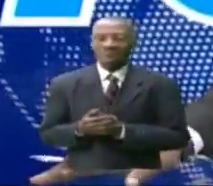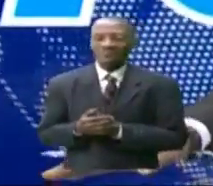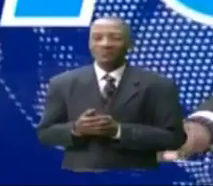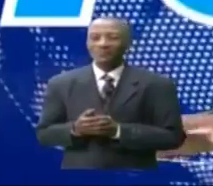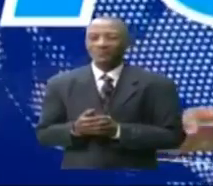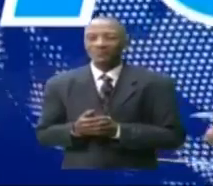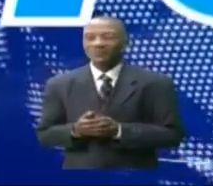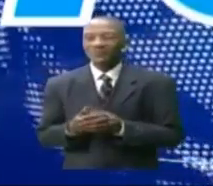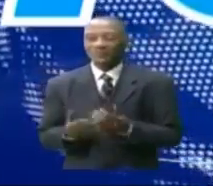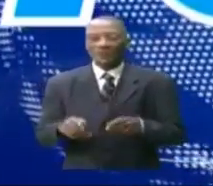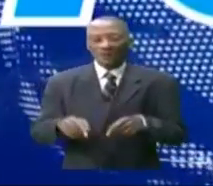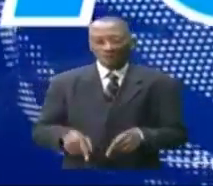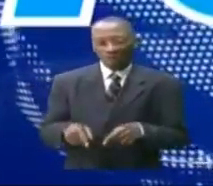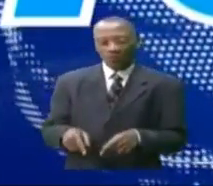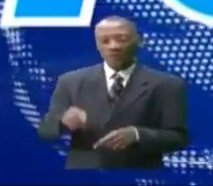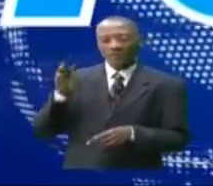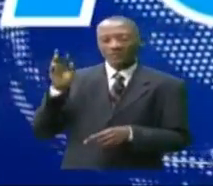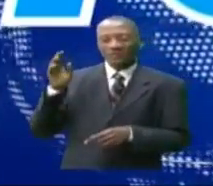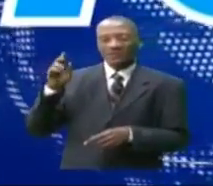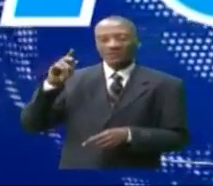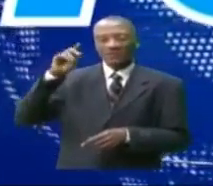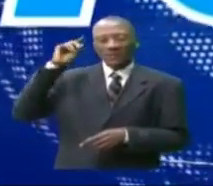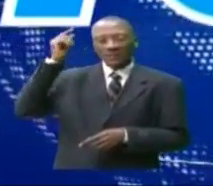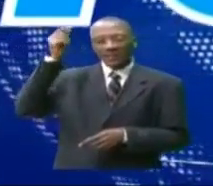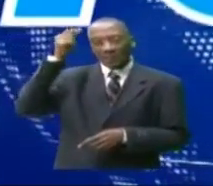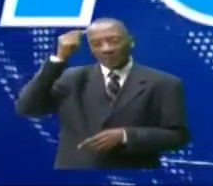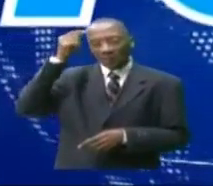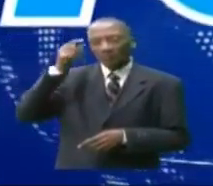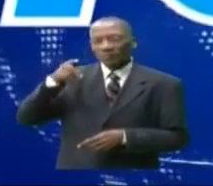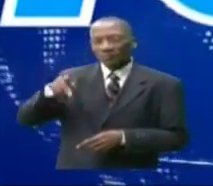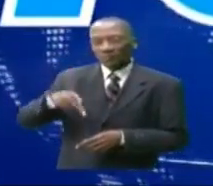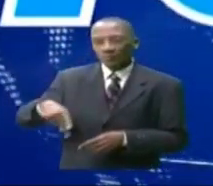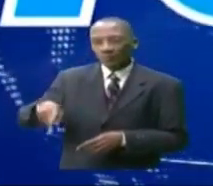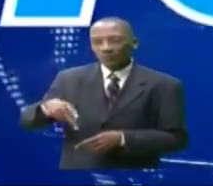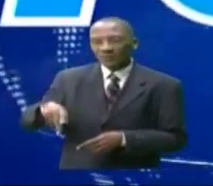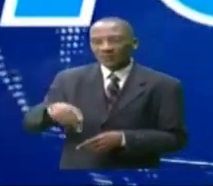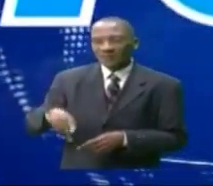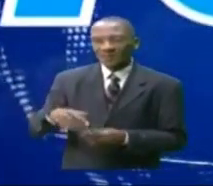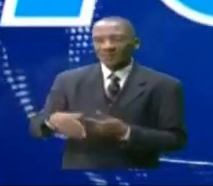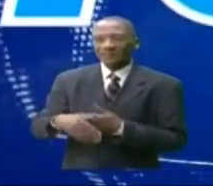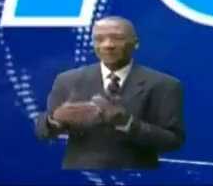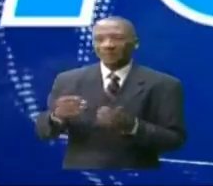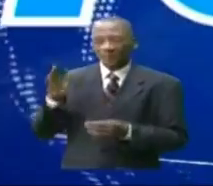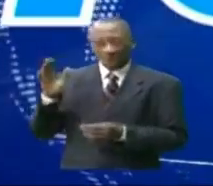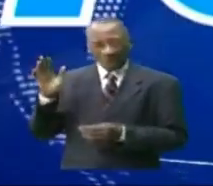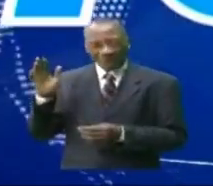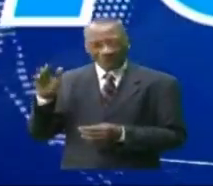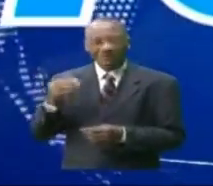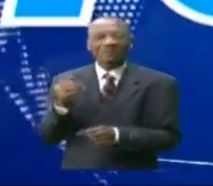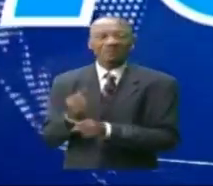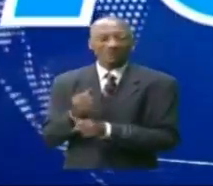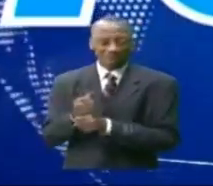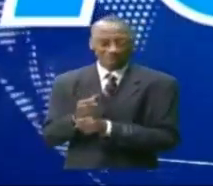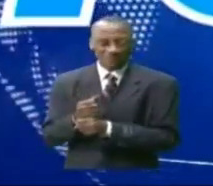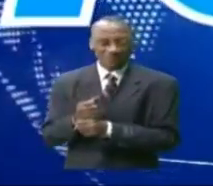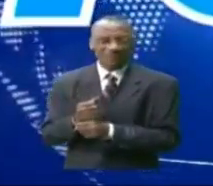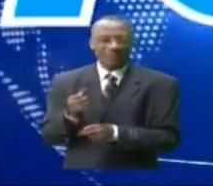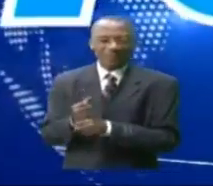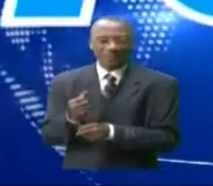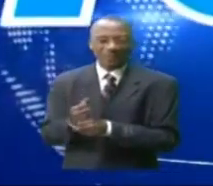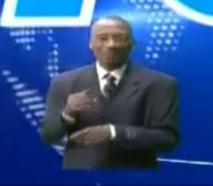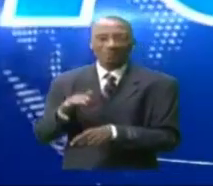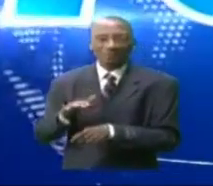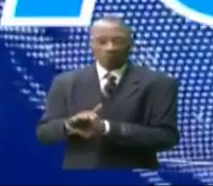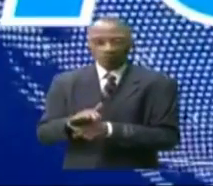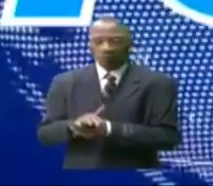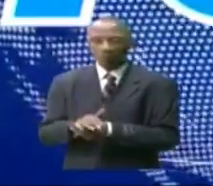gouvernement provincial mène de campagnes de sensibilisation pour prévenir et lutter contre les incendies. Le ministre provincial en charge de l'Intérieur